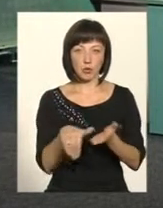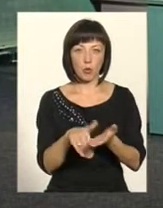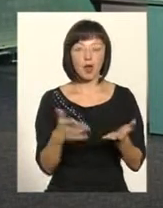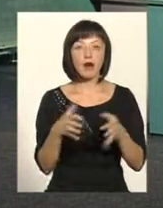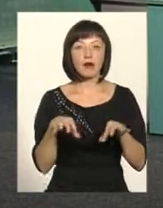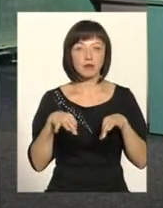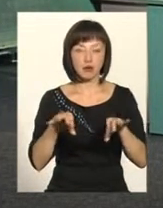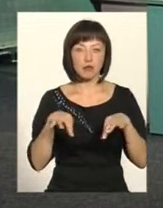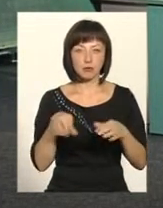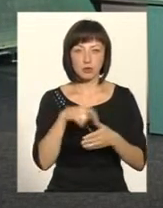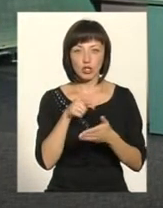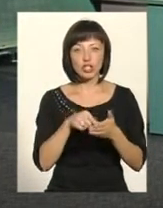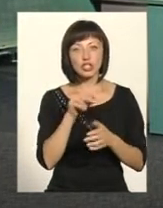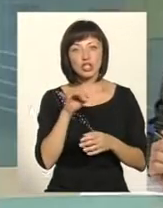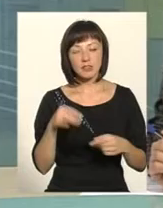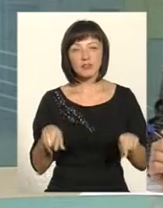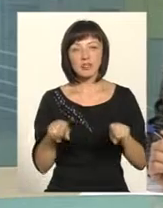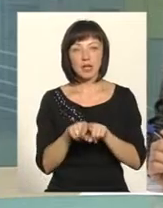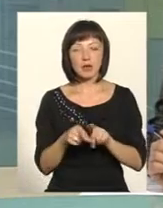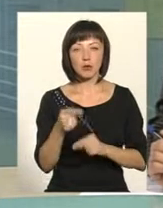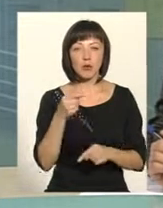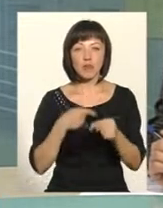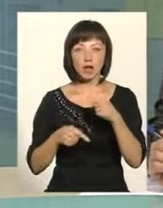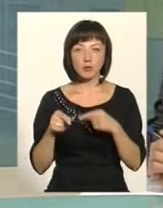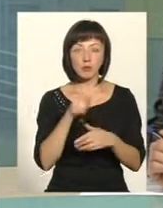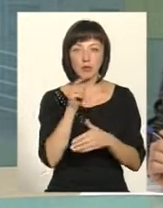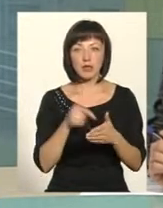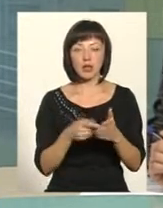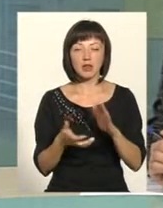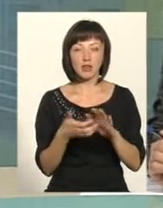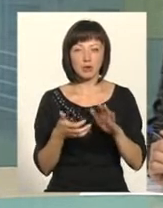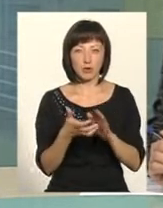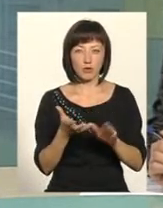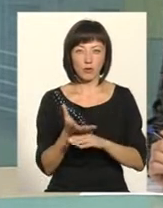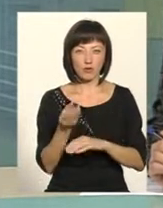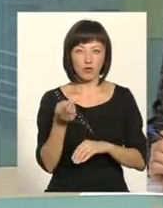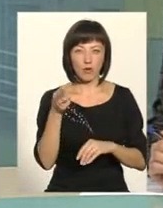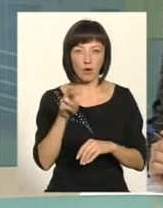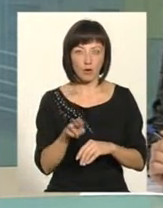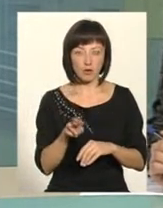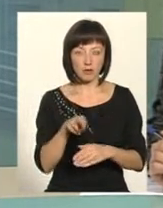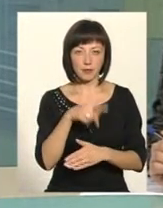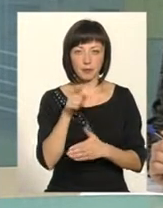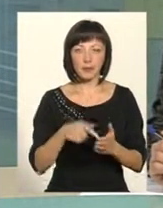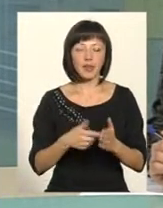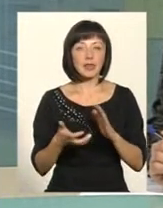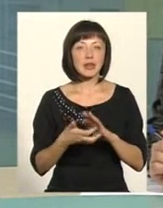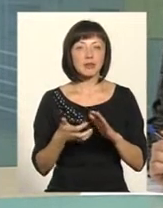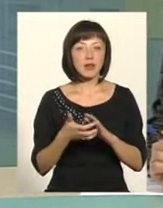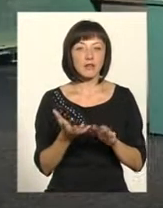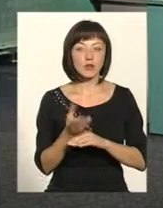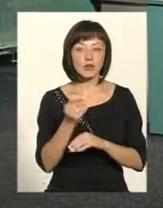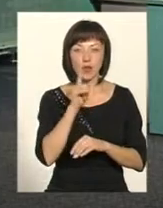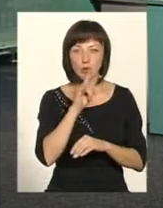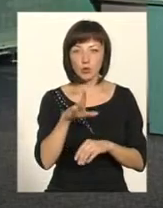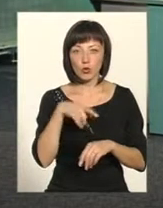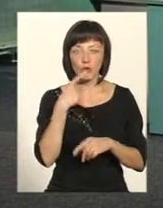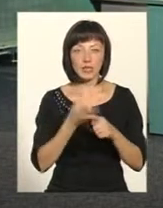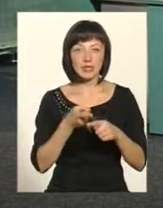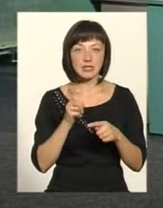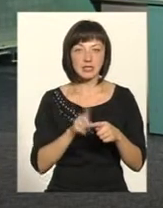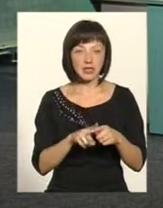транспорт? Чи все-таки, знову ж повертаємося до питання недостатнього фінансування? Достатнього фінансування я не буду говорити, тому що це,